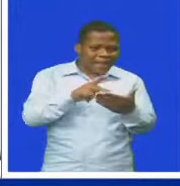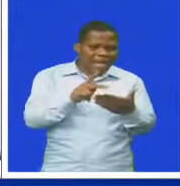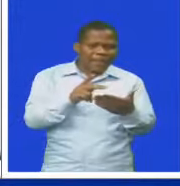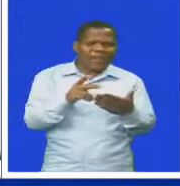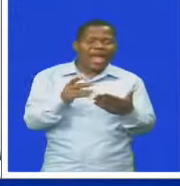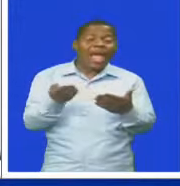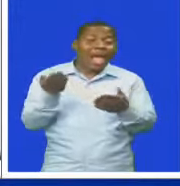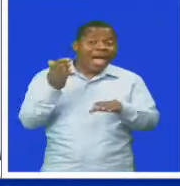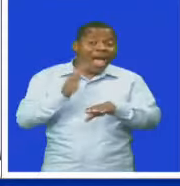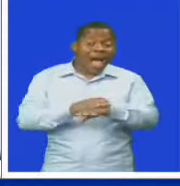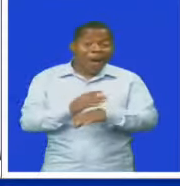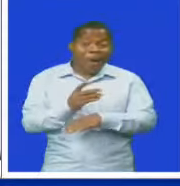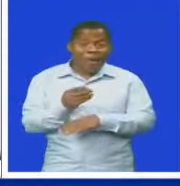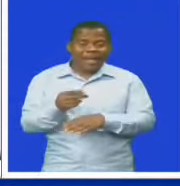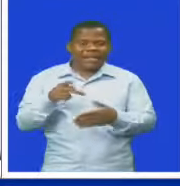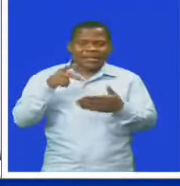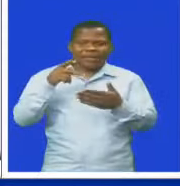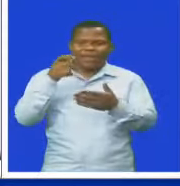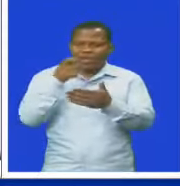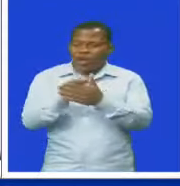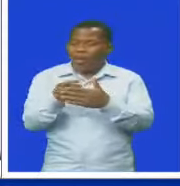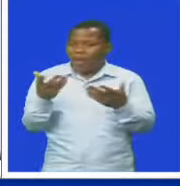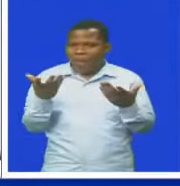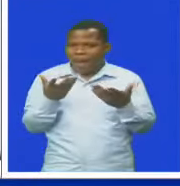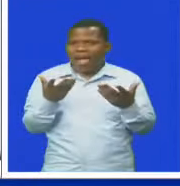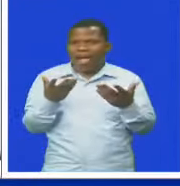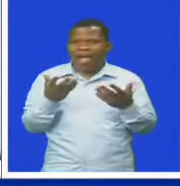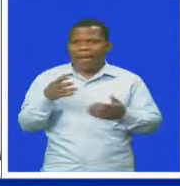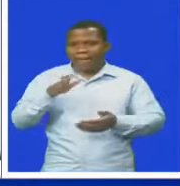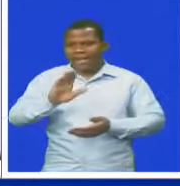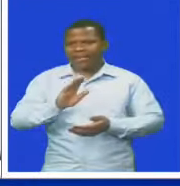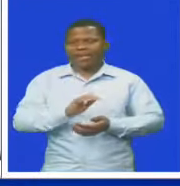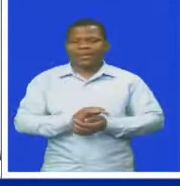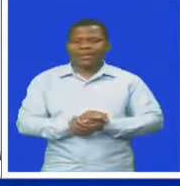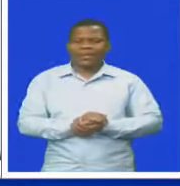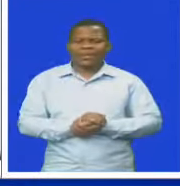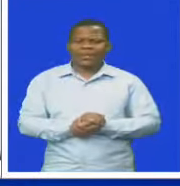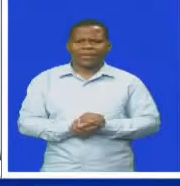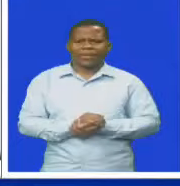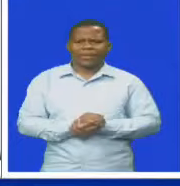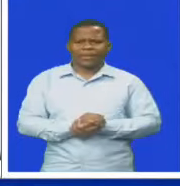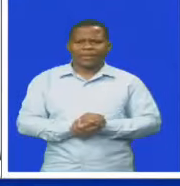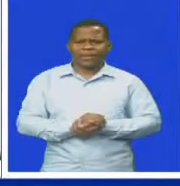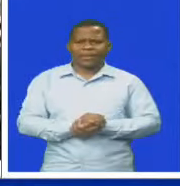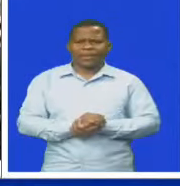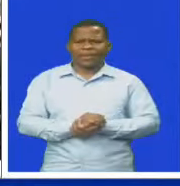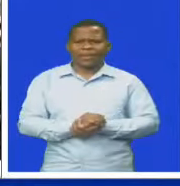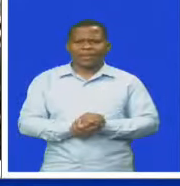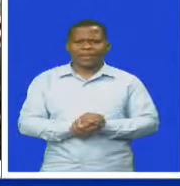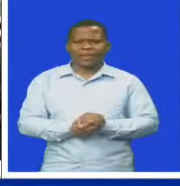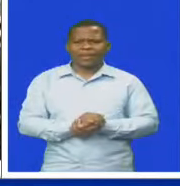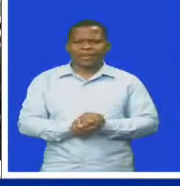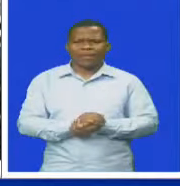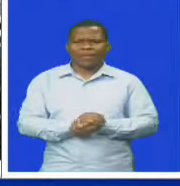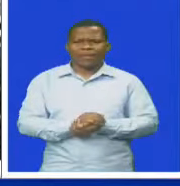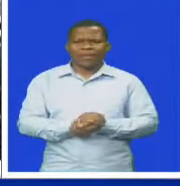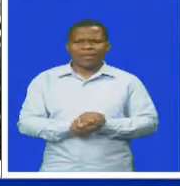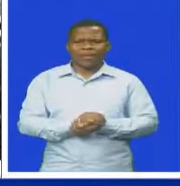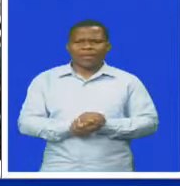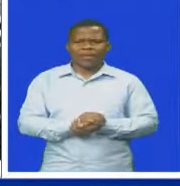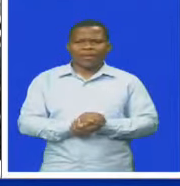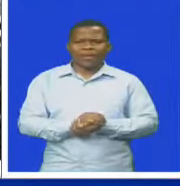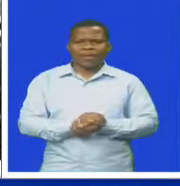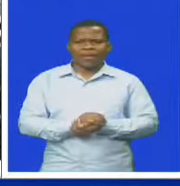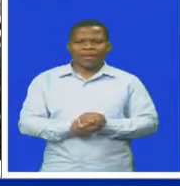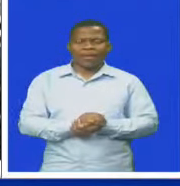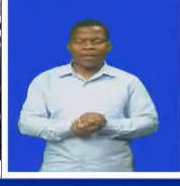kulokunye eTindzaba Eswatini TV kubika samkelisiwe khoza kanimbi uhlanganiswe nginesiwendla ngamandla embabane Inhlangano